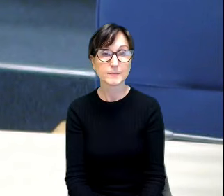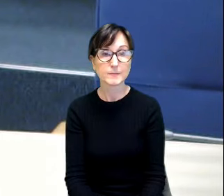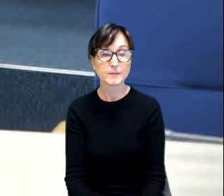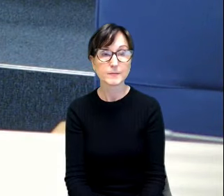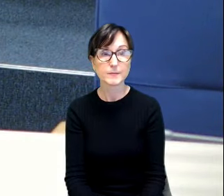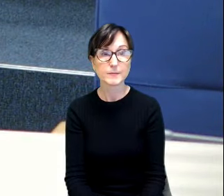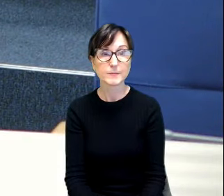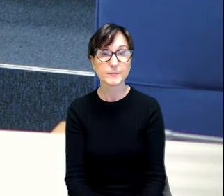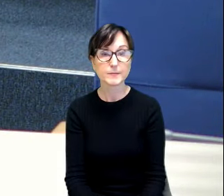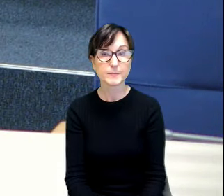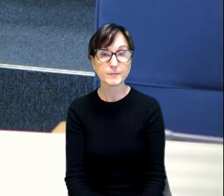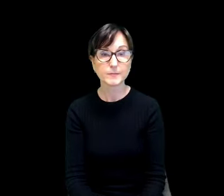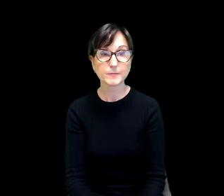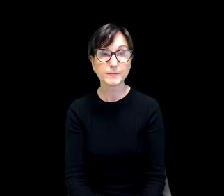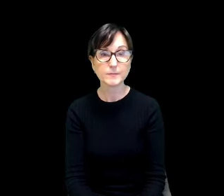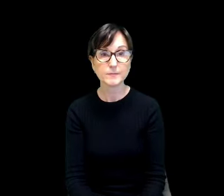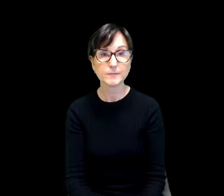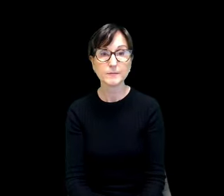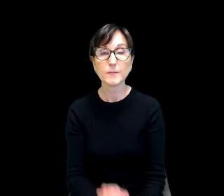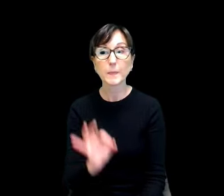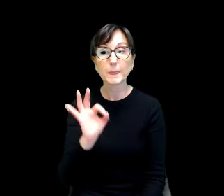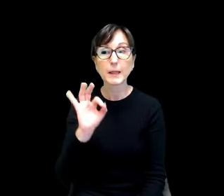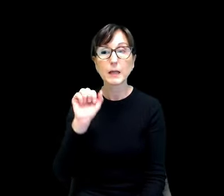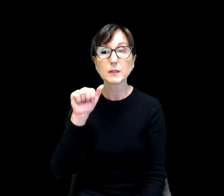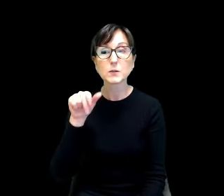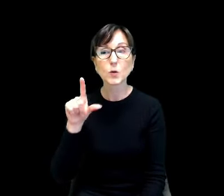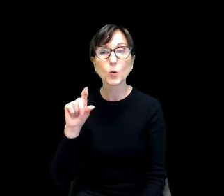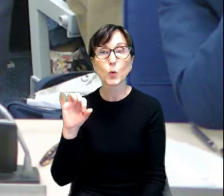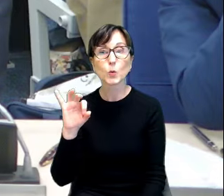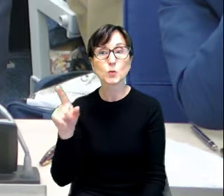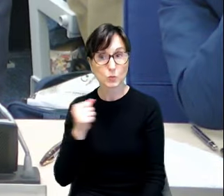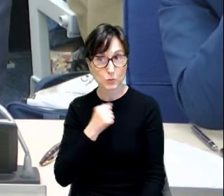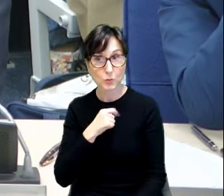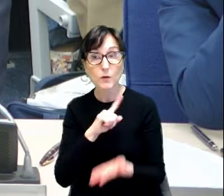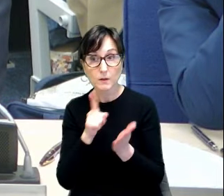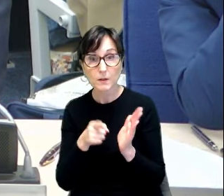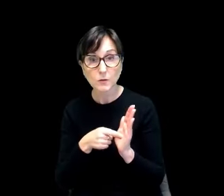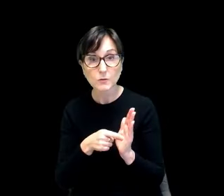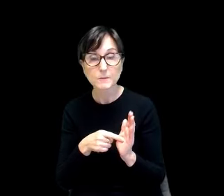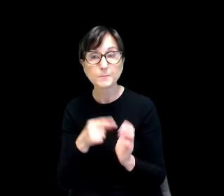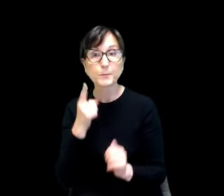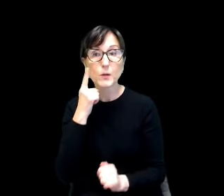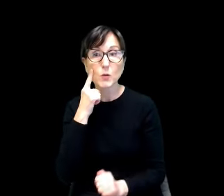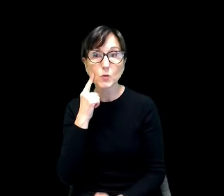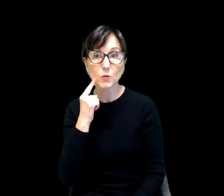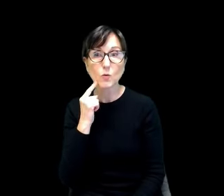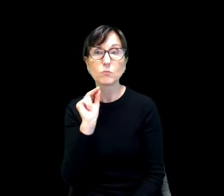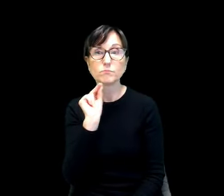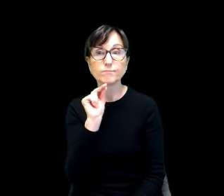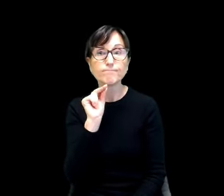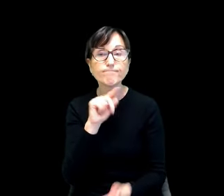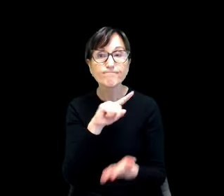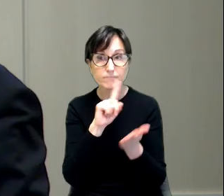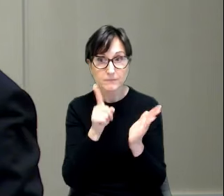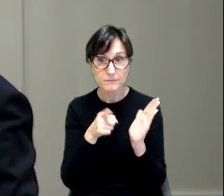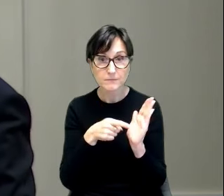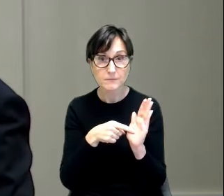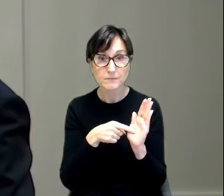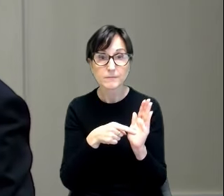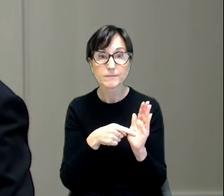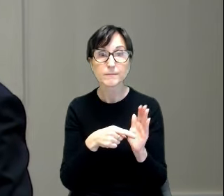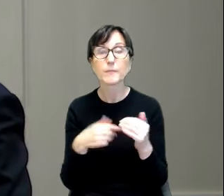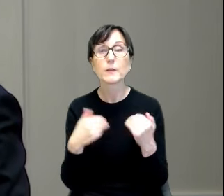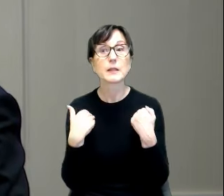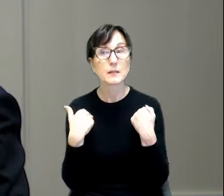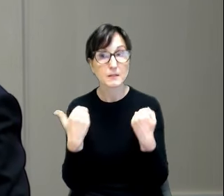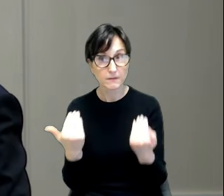tribūną sauliau jūsų klausimas prš pršau ačiū norėjau užduoti rengėjui klausimą visų pirma tai sveikintina iniciatyvą